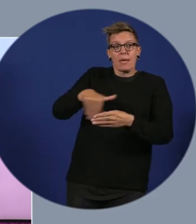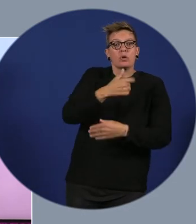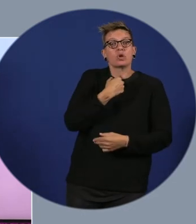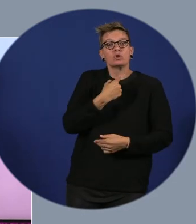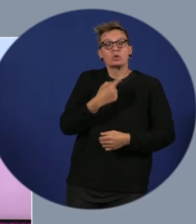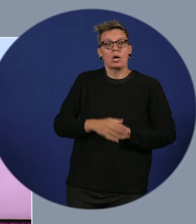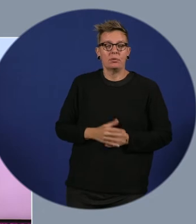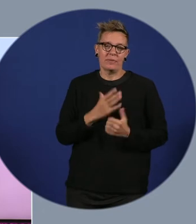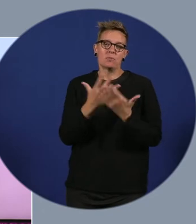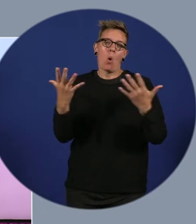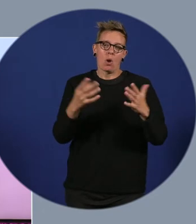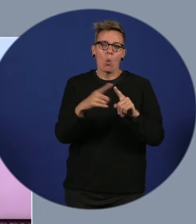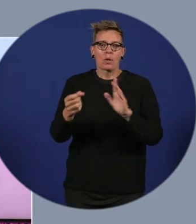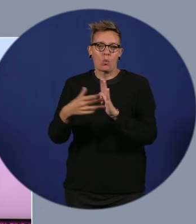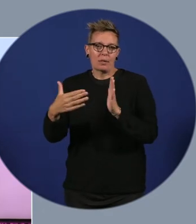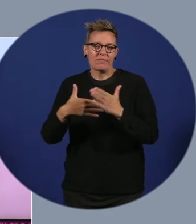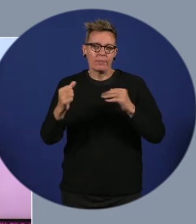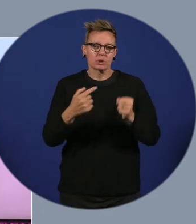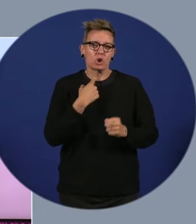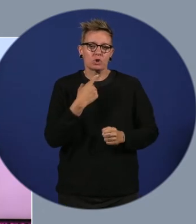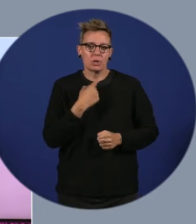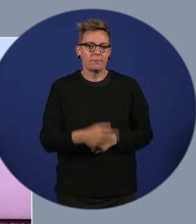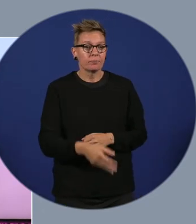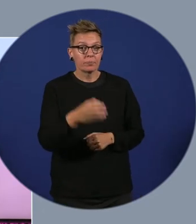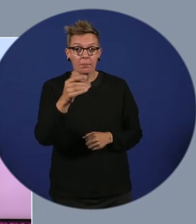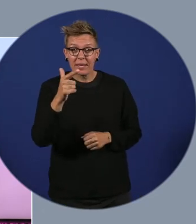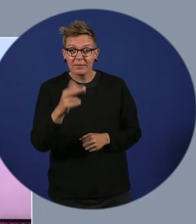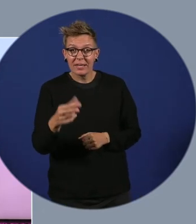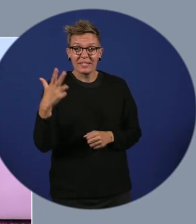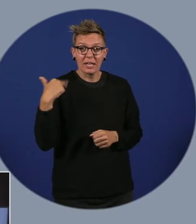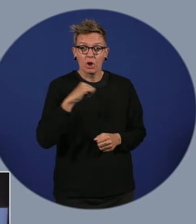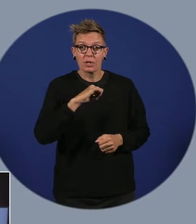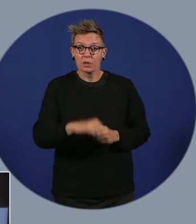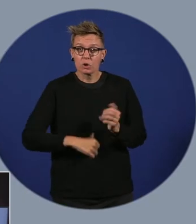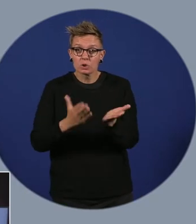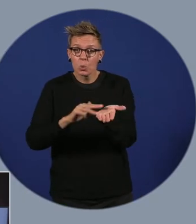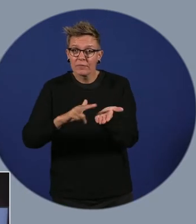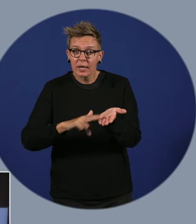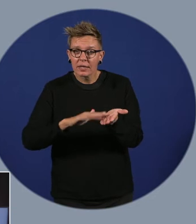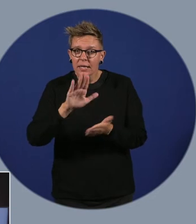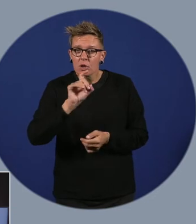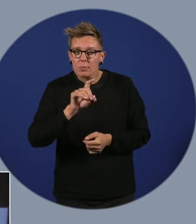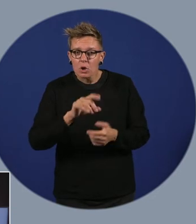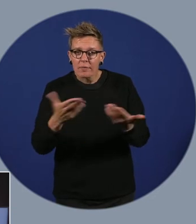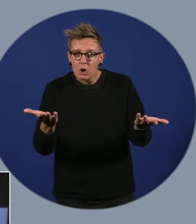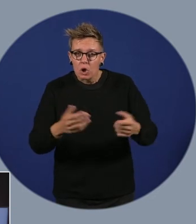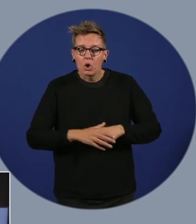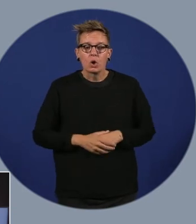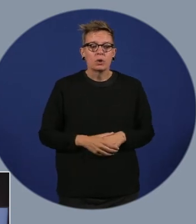och det finns ju fler. Ja. Vad säger du, Patrik Fredriksson, generaldirektör på Skolverket? Ja, det finns